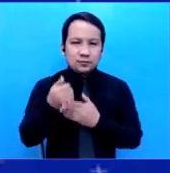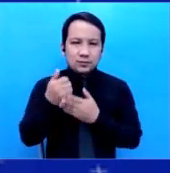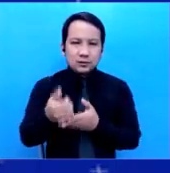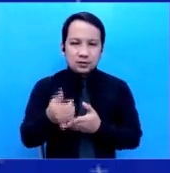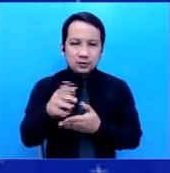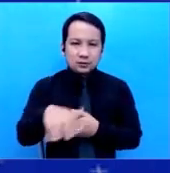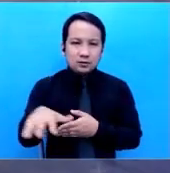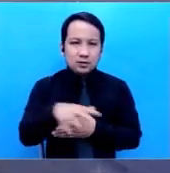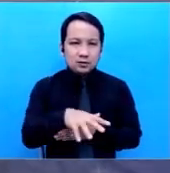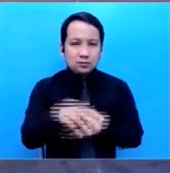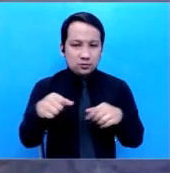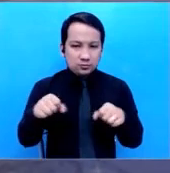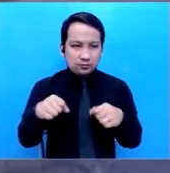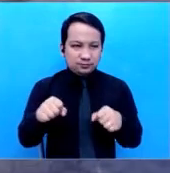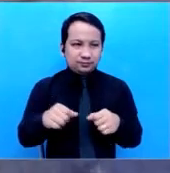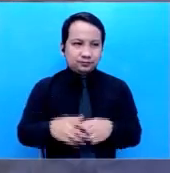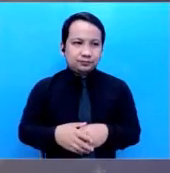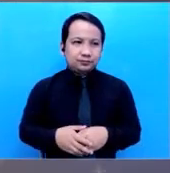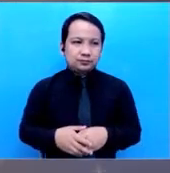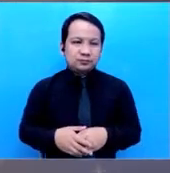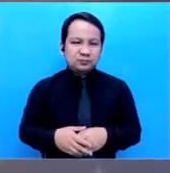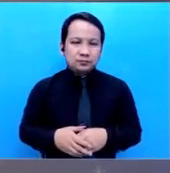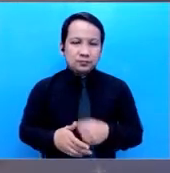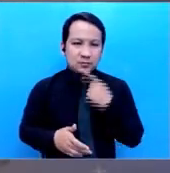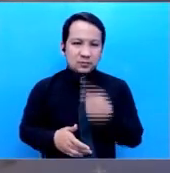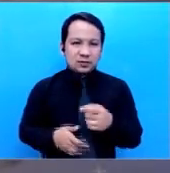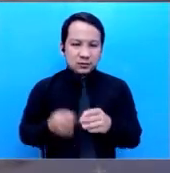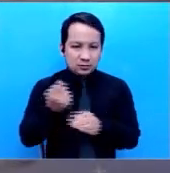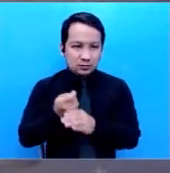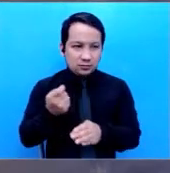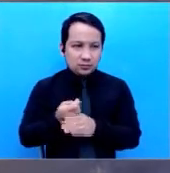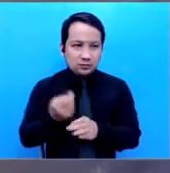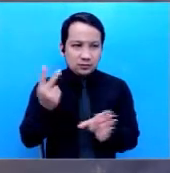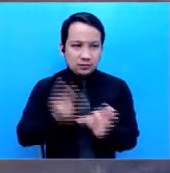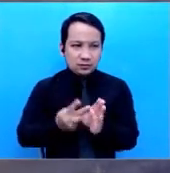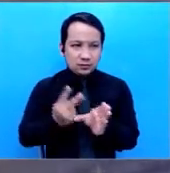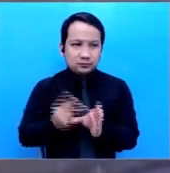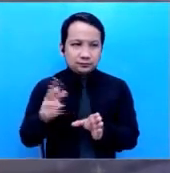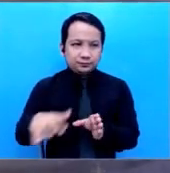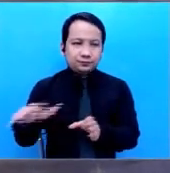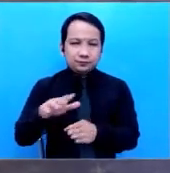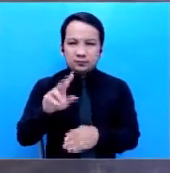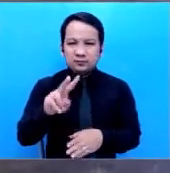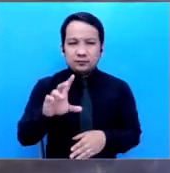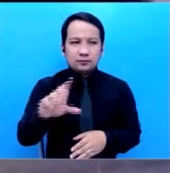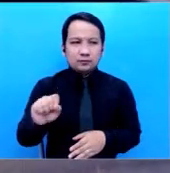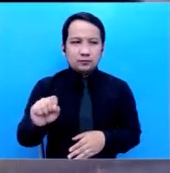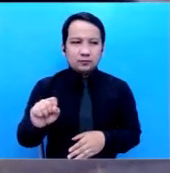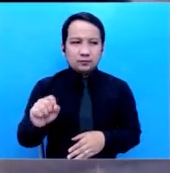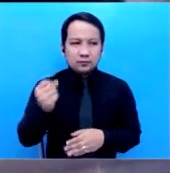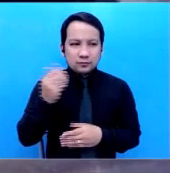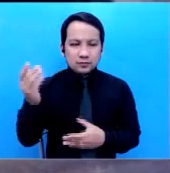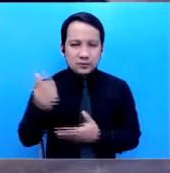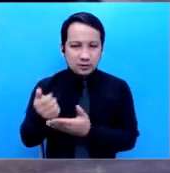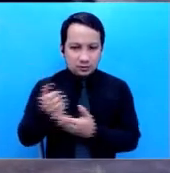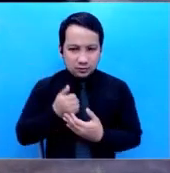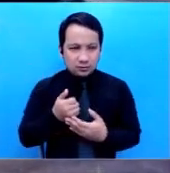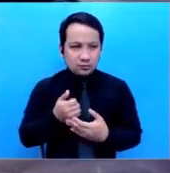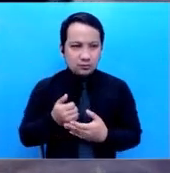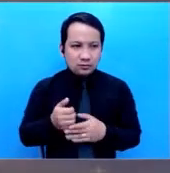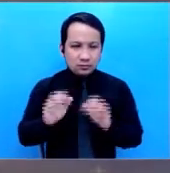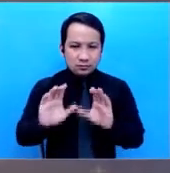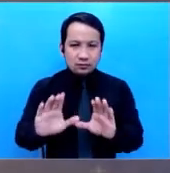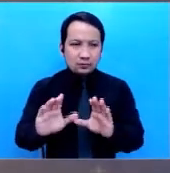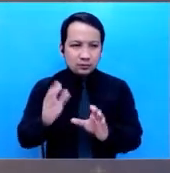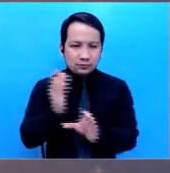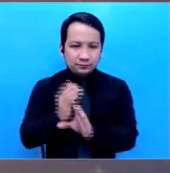isang motorsiklo. Kahit ang mga truck at van ay hirapan sa pagdaan sa VSU Baybay Road. Tumutulong din sa pagtutulak ng mga sasakyan